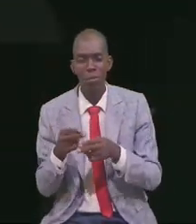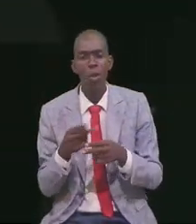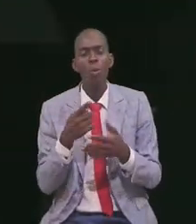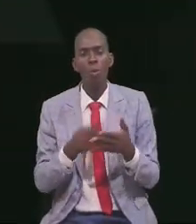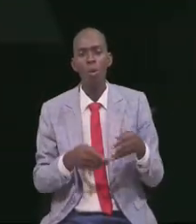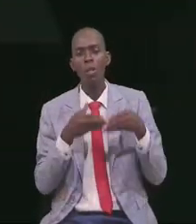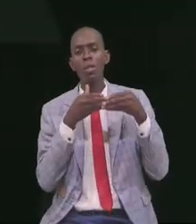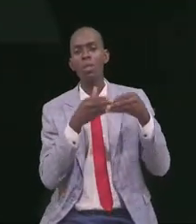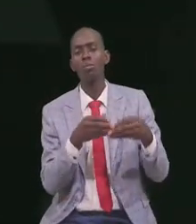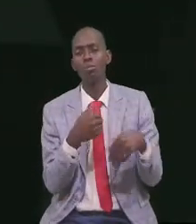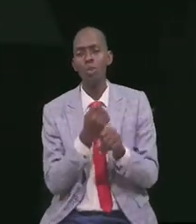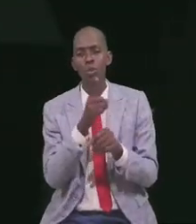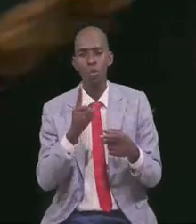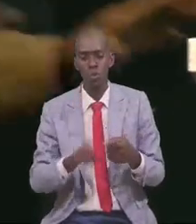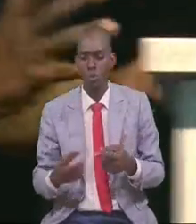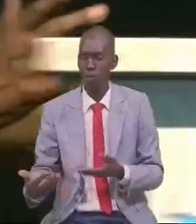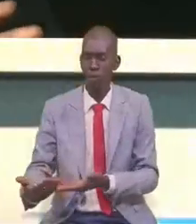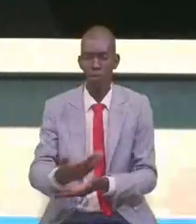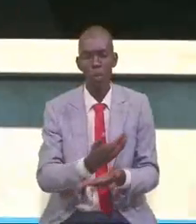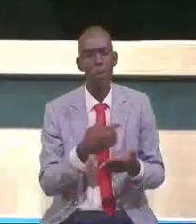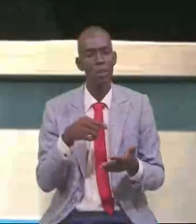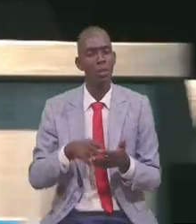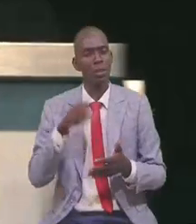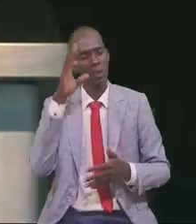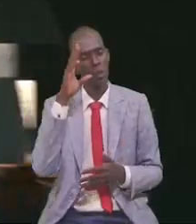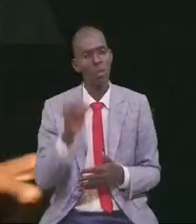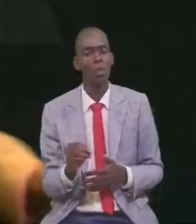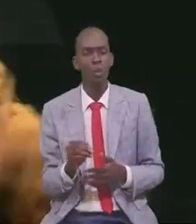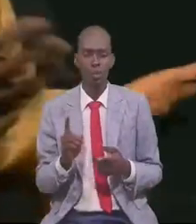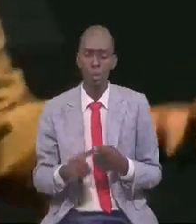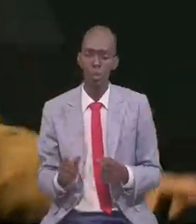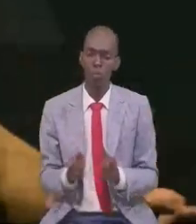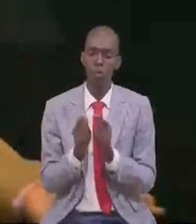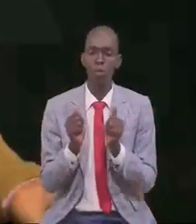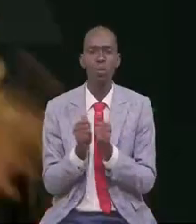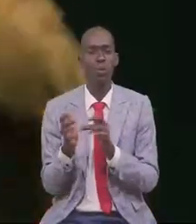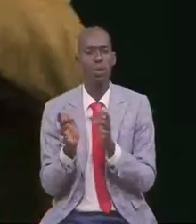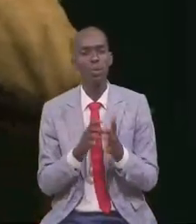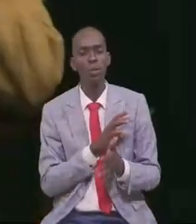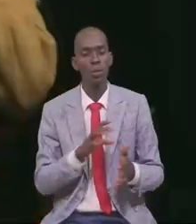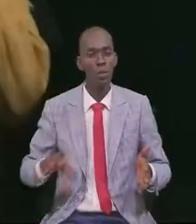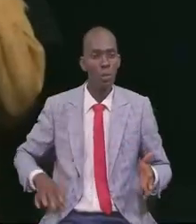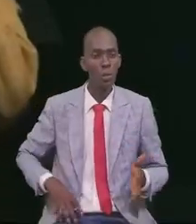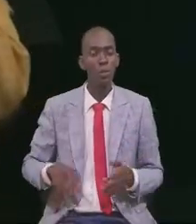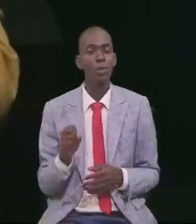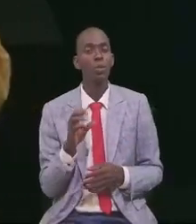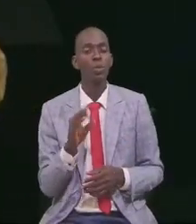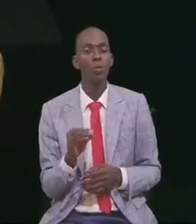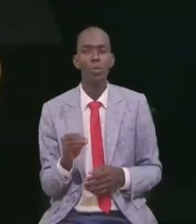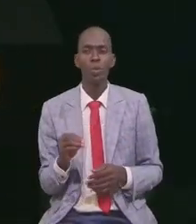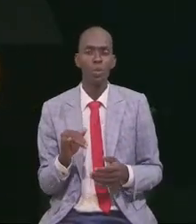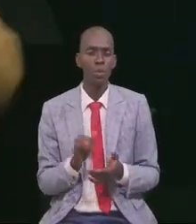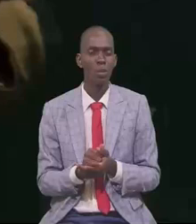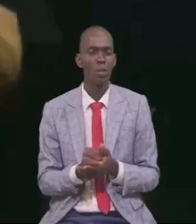porter cet homme et l'amener à Jésus-Christ afin qu'il puisse avoir une grande